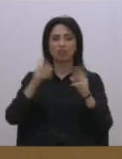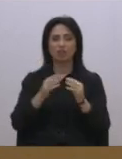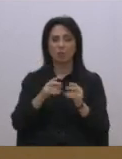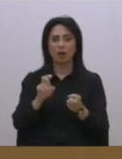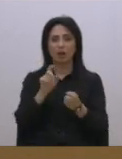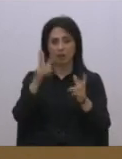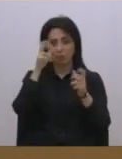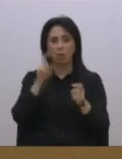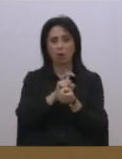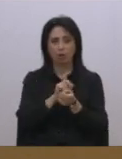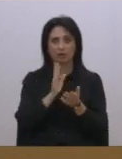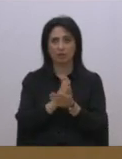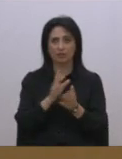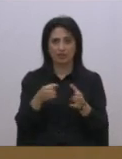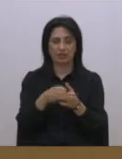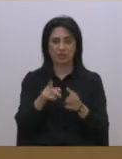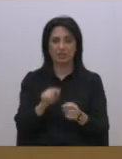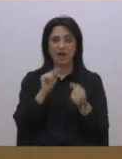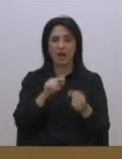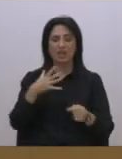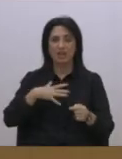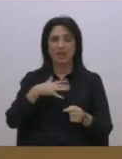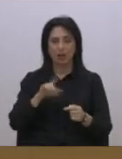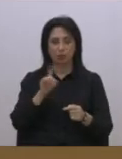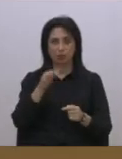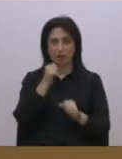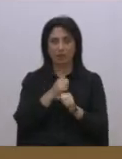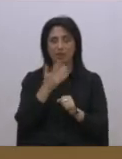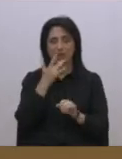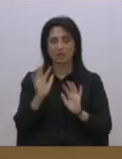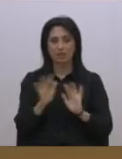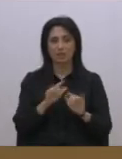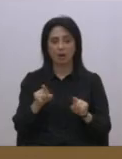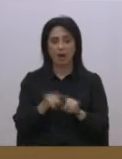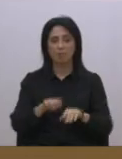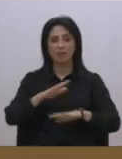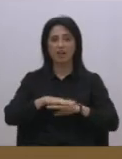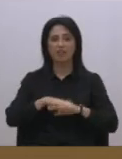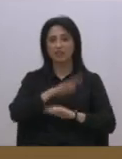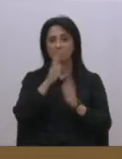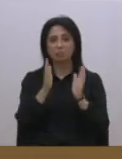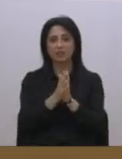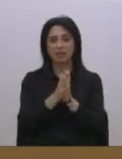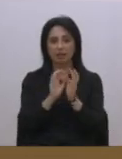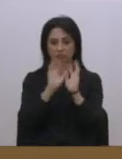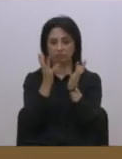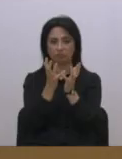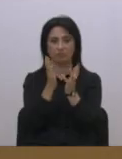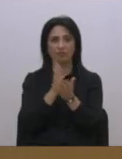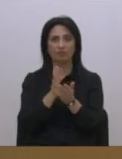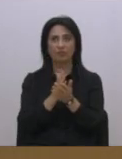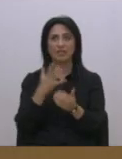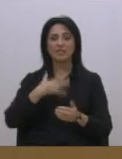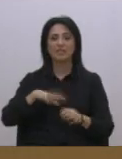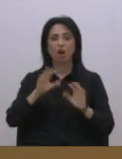ბოროტი ნაცკლასტერი. როდესაც ანტიქართულ ქმედებებზე საუბრობ, ნაციონალური მოძრაობა ამგვარი ქმედებების მთელ ბუკეტს მოიცავს. შეგახსენებთ